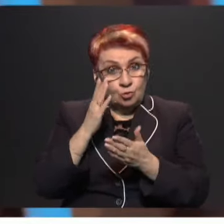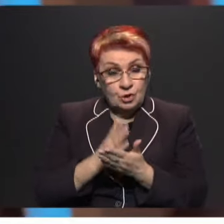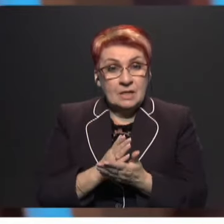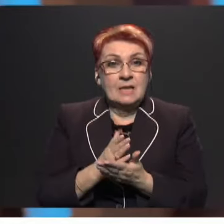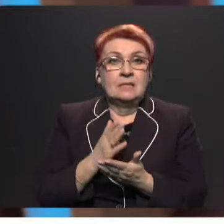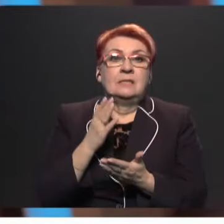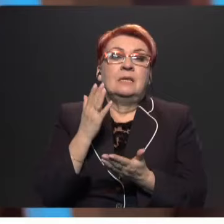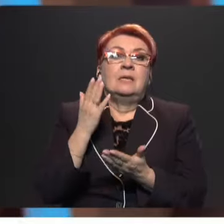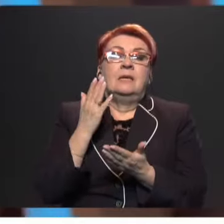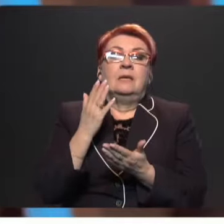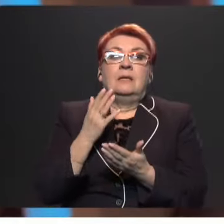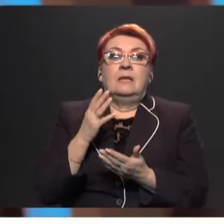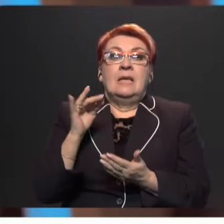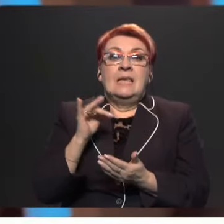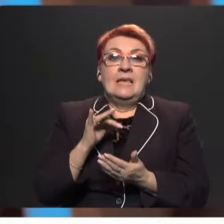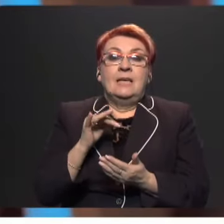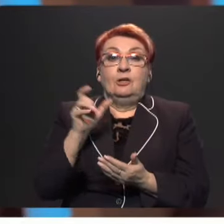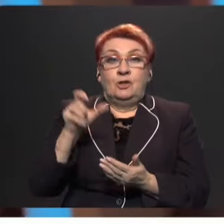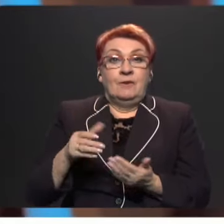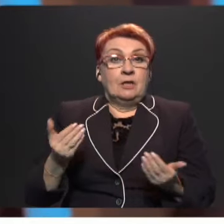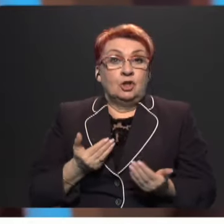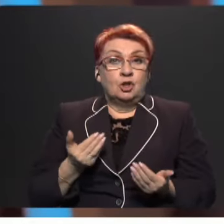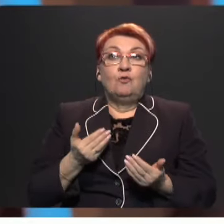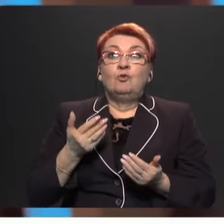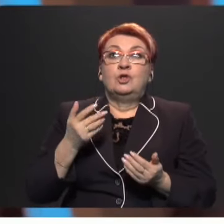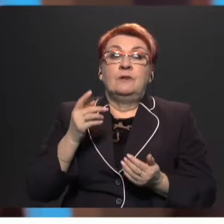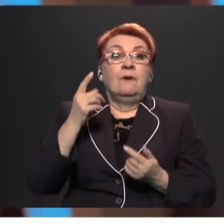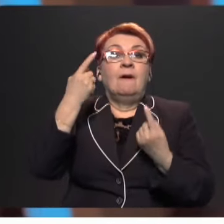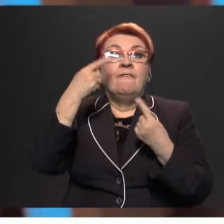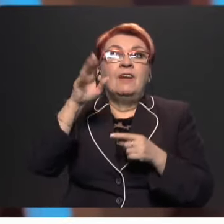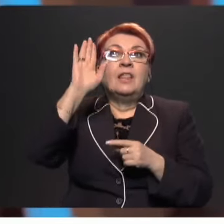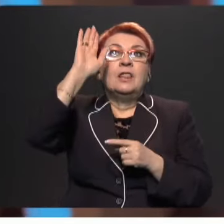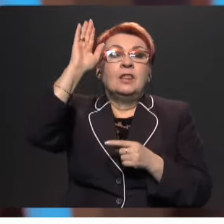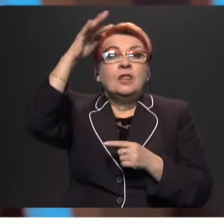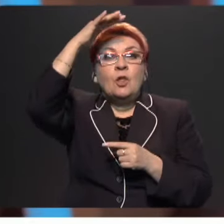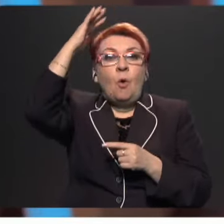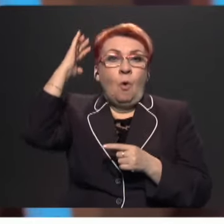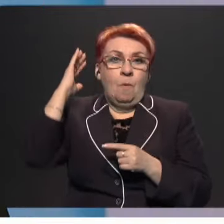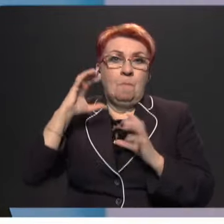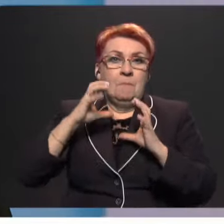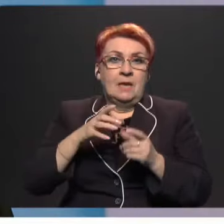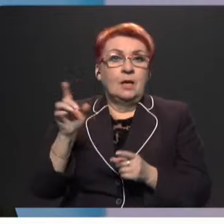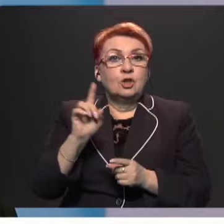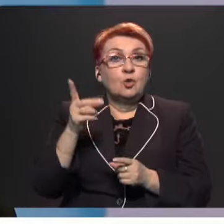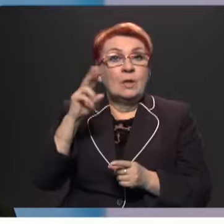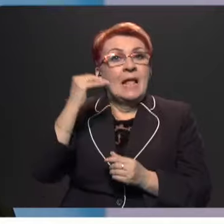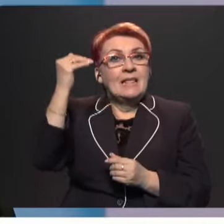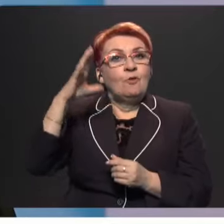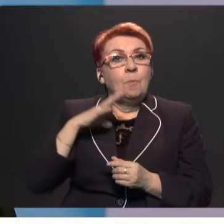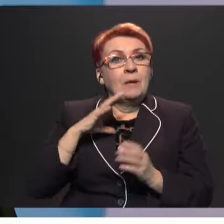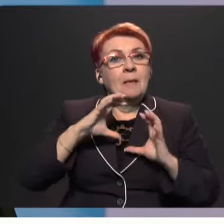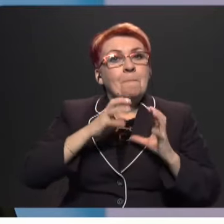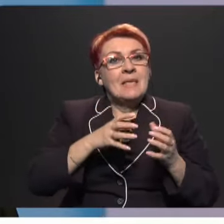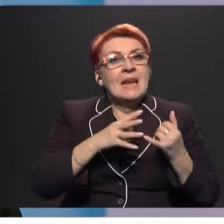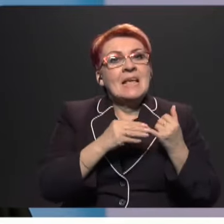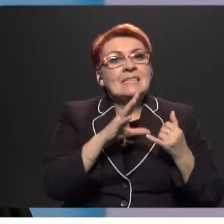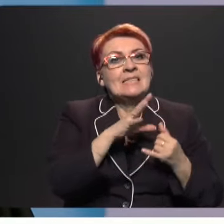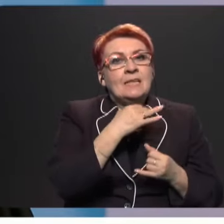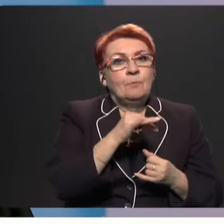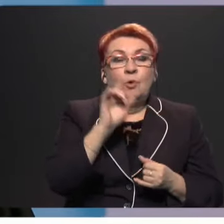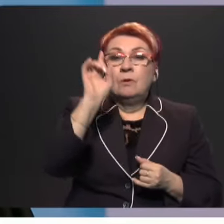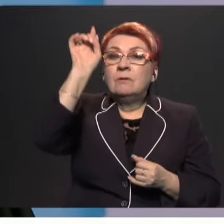представление человека, живущего в ином мире, о том, что для него был мир земной. Поэтому там